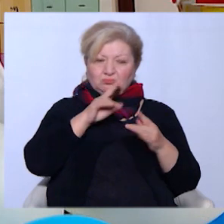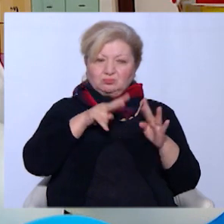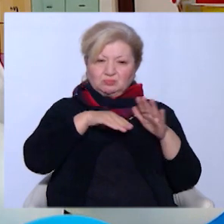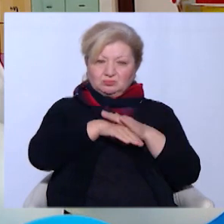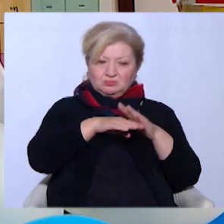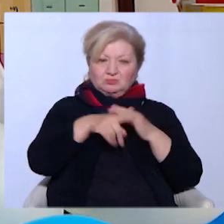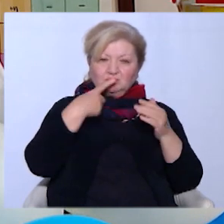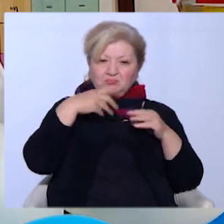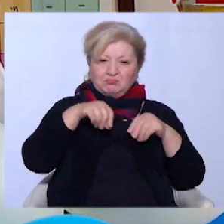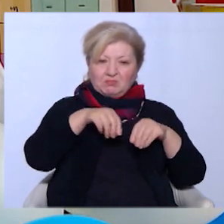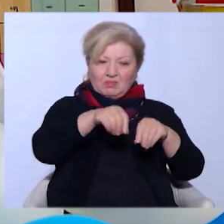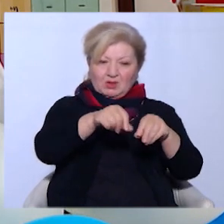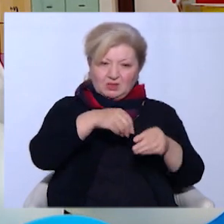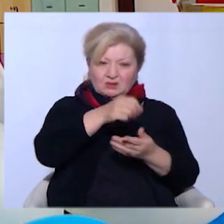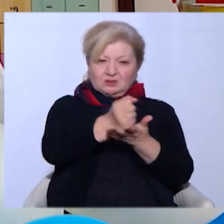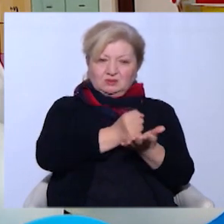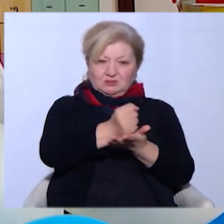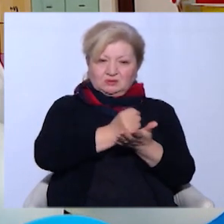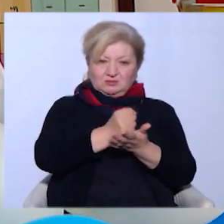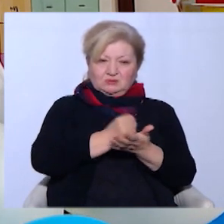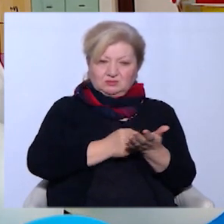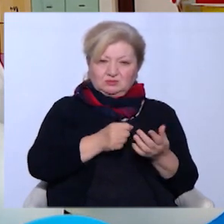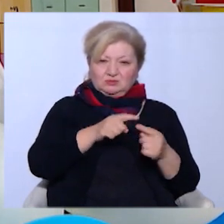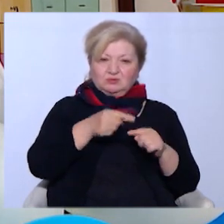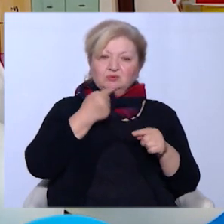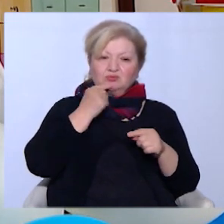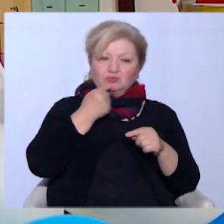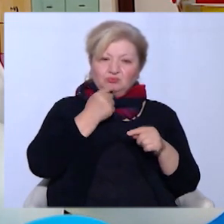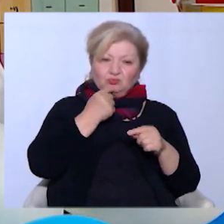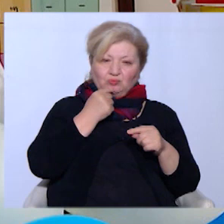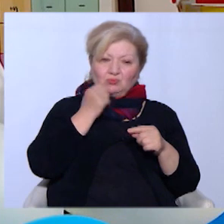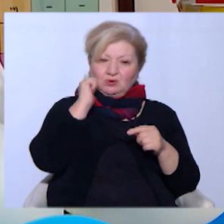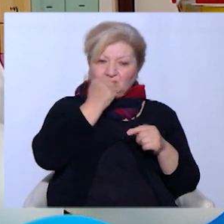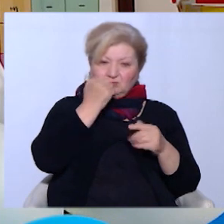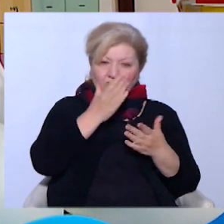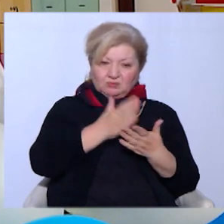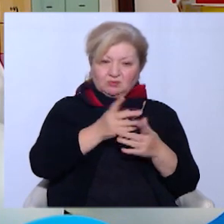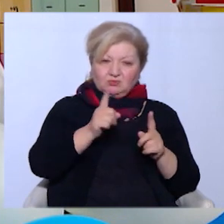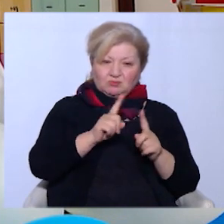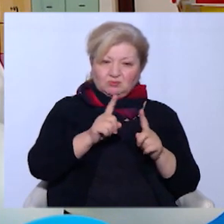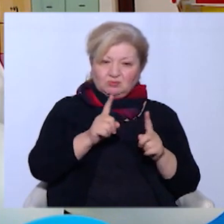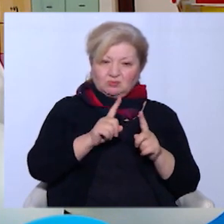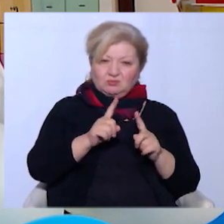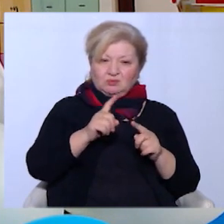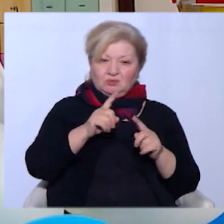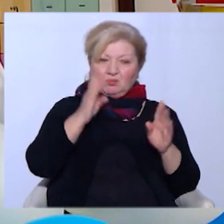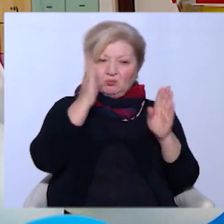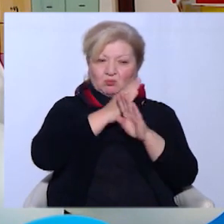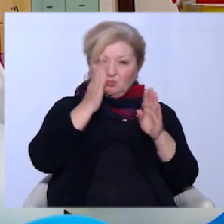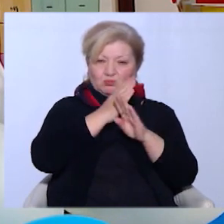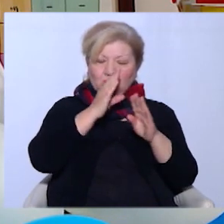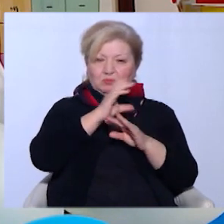და გამოიყენება აგრეთვე პროდუქტის შესანახად და სამარილებლად. ცია-შოთხი, მეთანი,